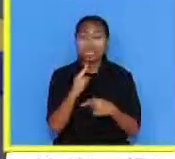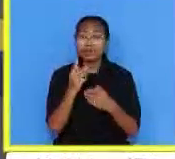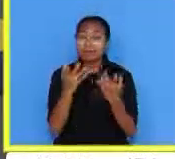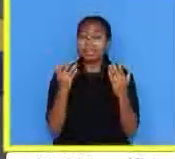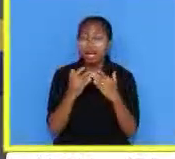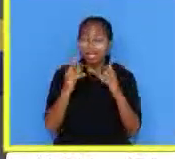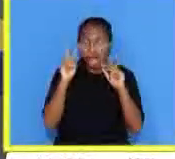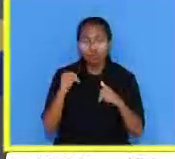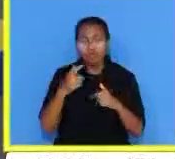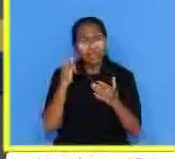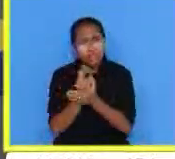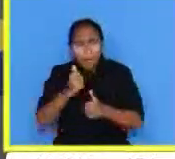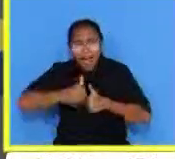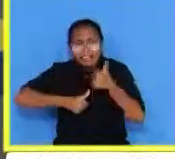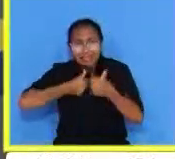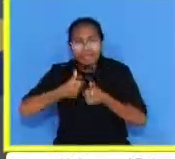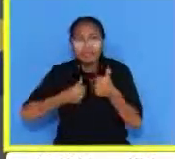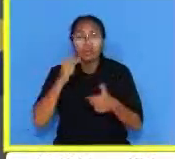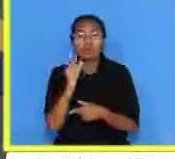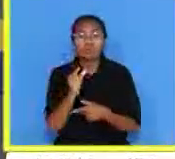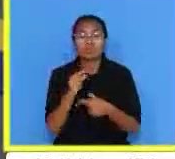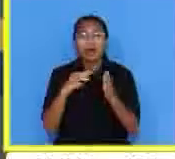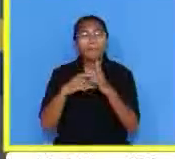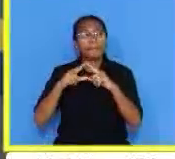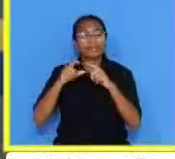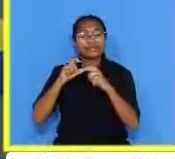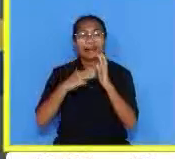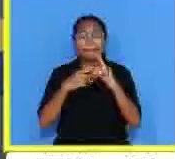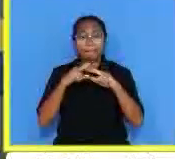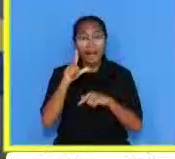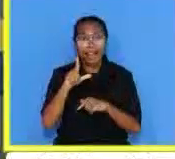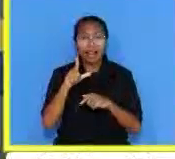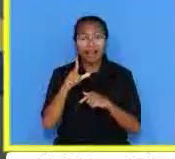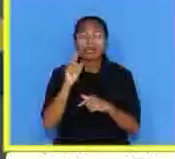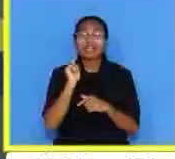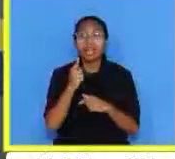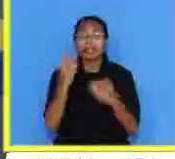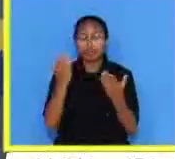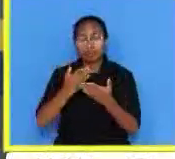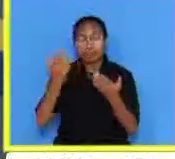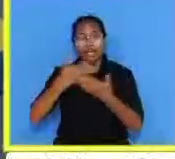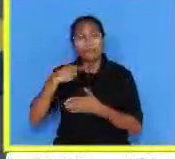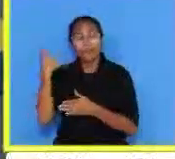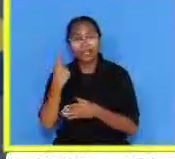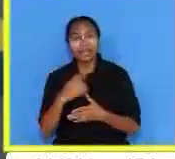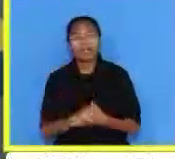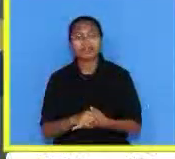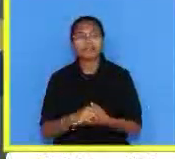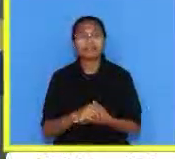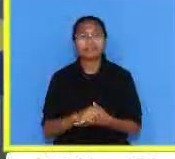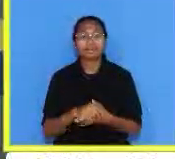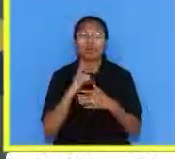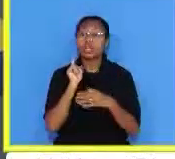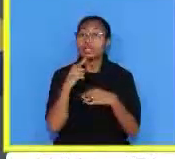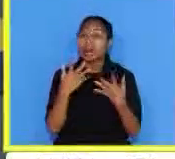yang harus lebih aktif untuk bisa memaksimalkan kesempatan yang sudah diberikan oleh pemerintah. Betul, ya Ibu ya. Baik, bagaimana upaya yang